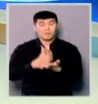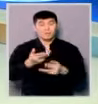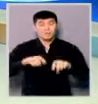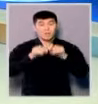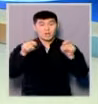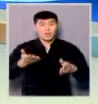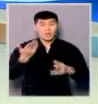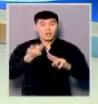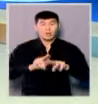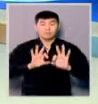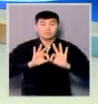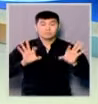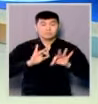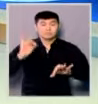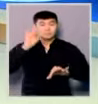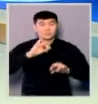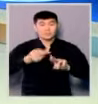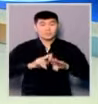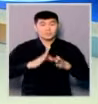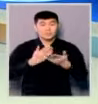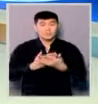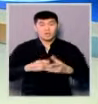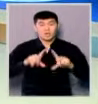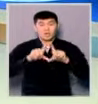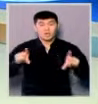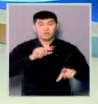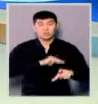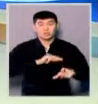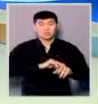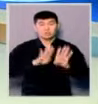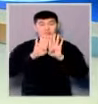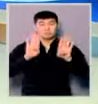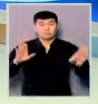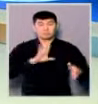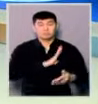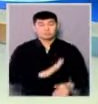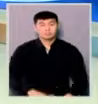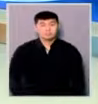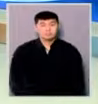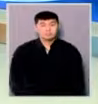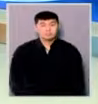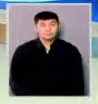Өткен күннен сыр шертетін көрме залына департаменттің нәтижелі жұмысының жемісі қойылды.